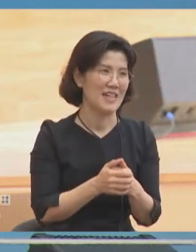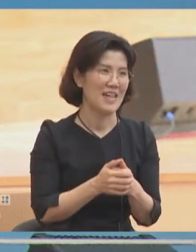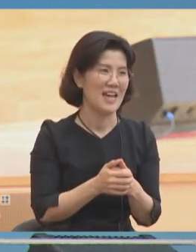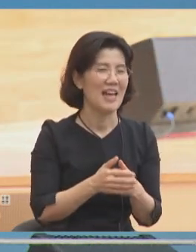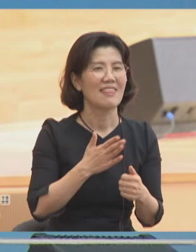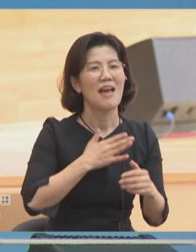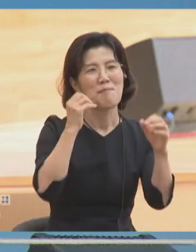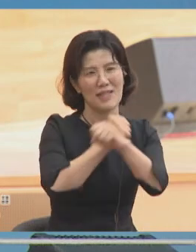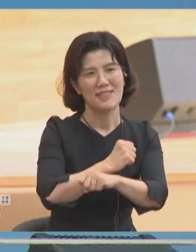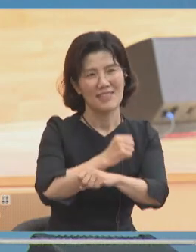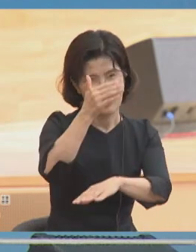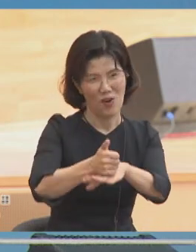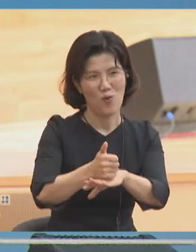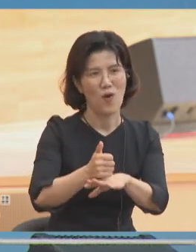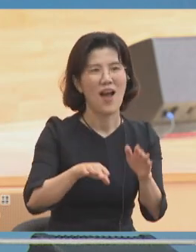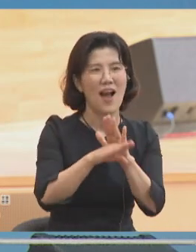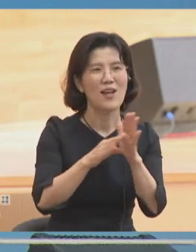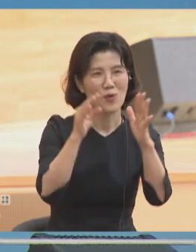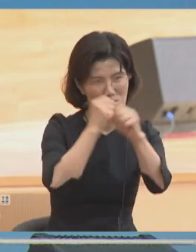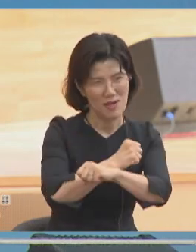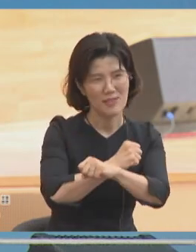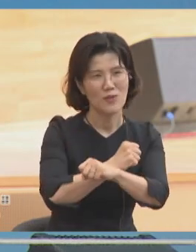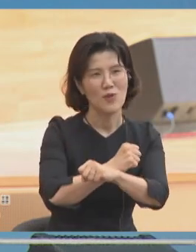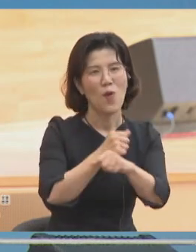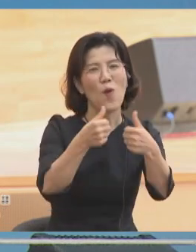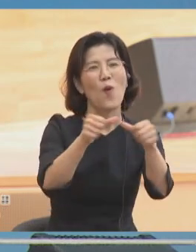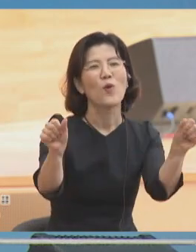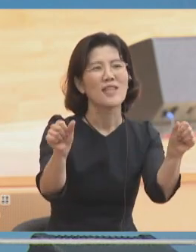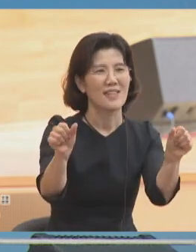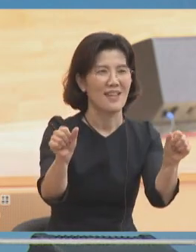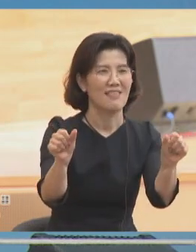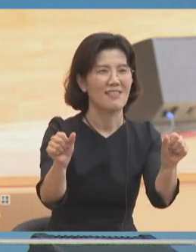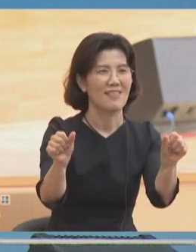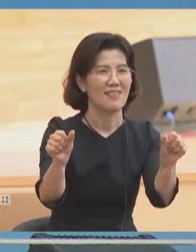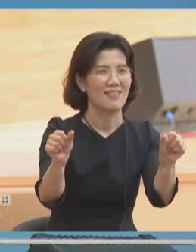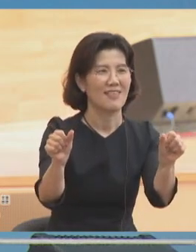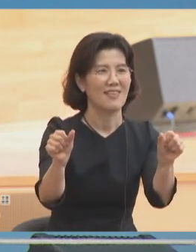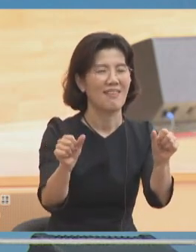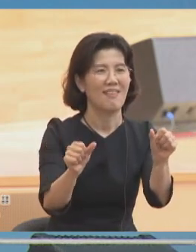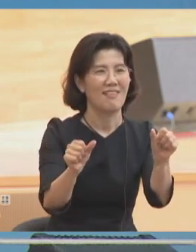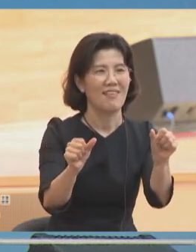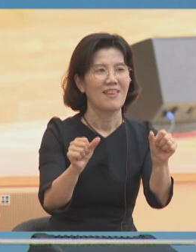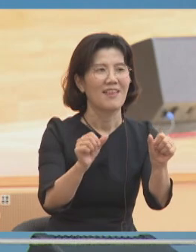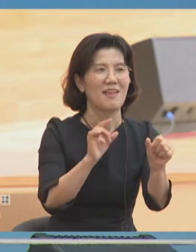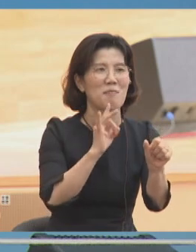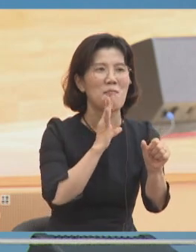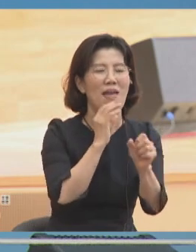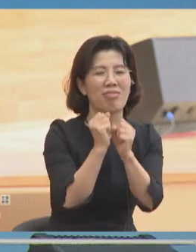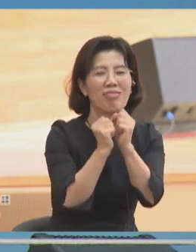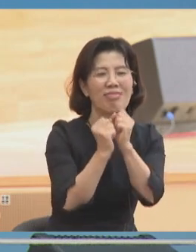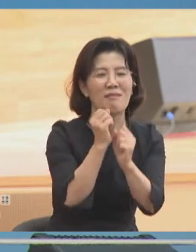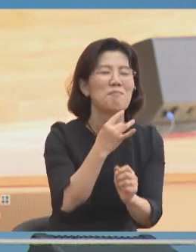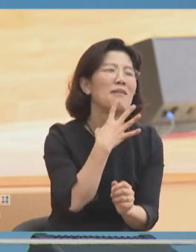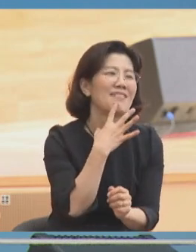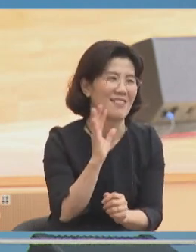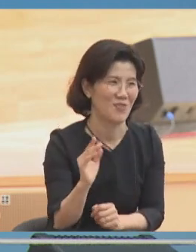망치고 가족을 망치고 고장내는 그저 그런 공회전하는 그런 인생으로